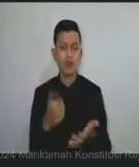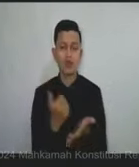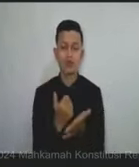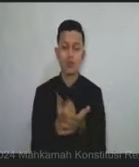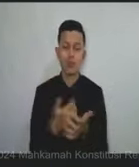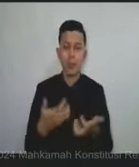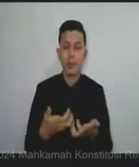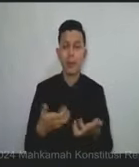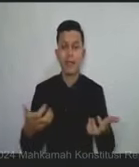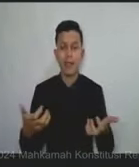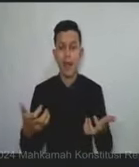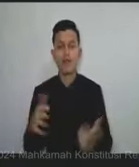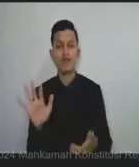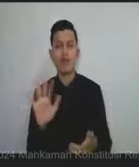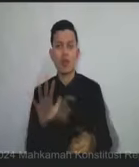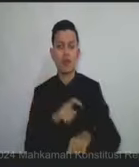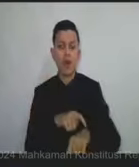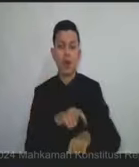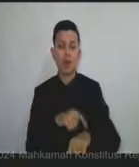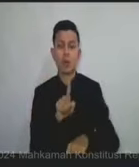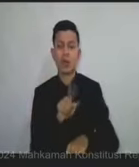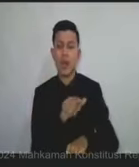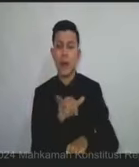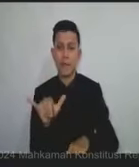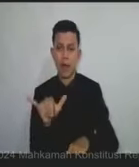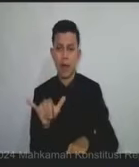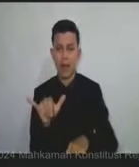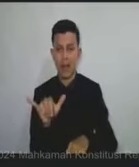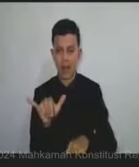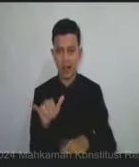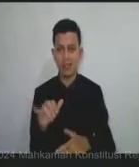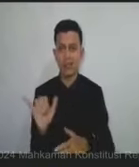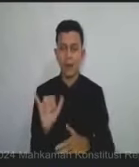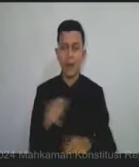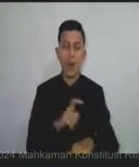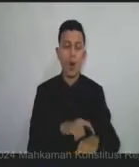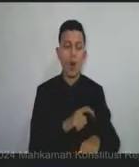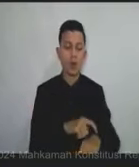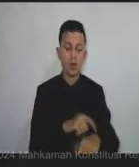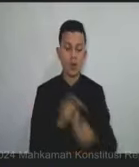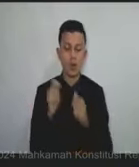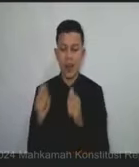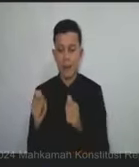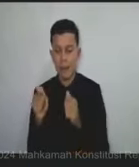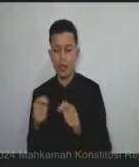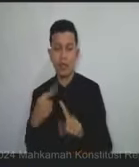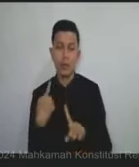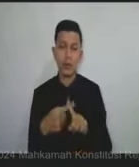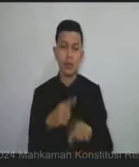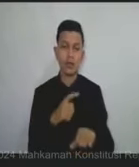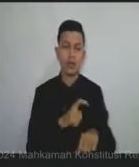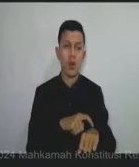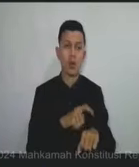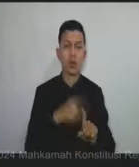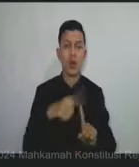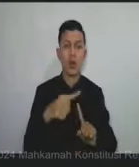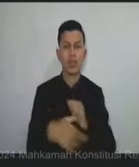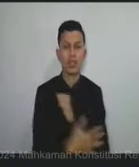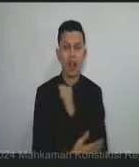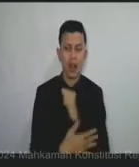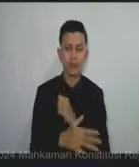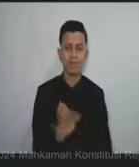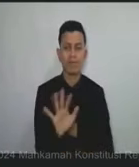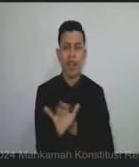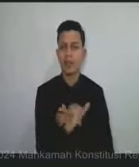tidak dalam satu waktu kegiatan ataupun berhimpitan dengan waktu pelaksanaan tugas penyelenggaraan negara kedua